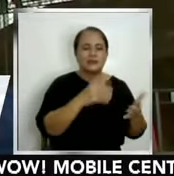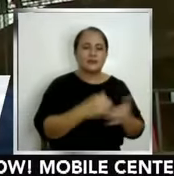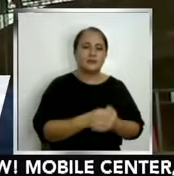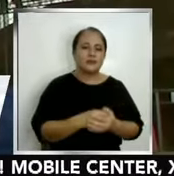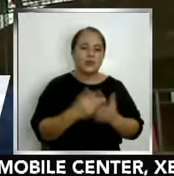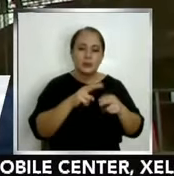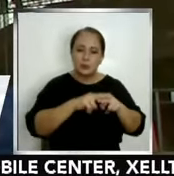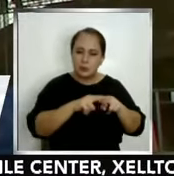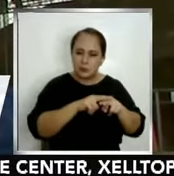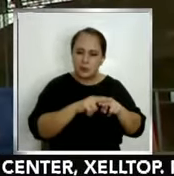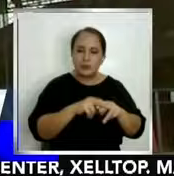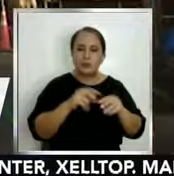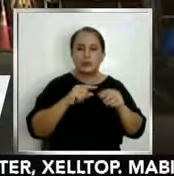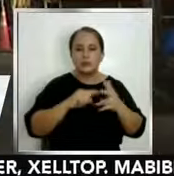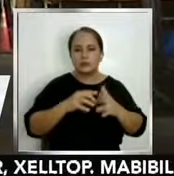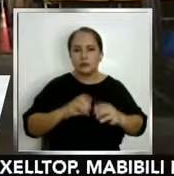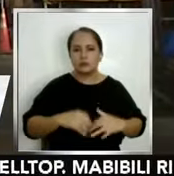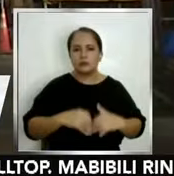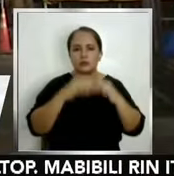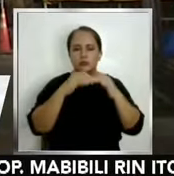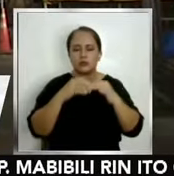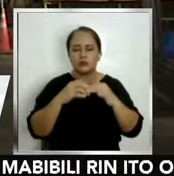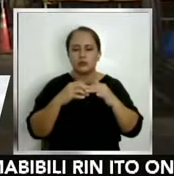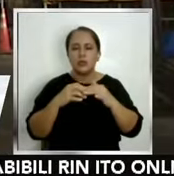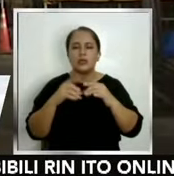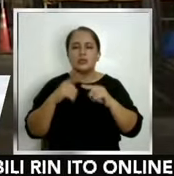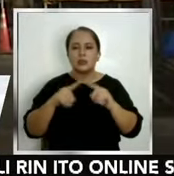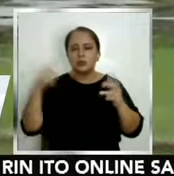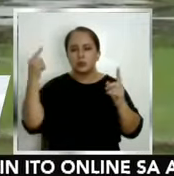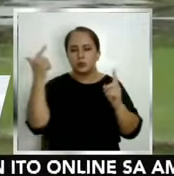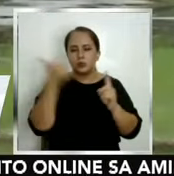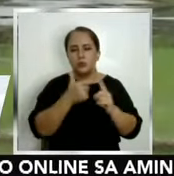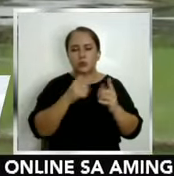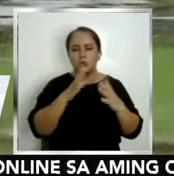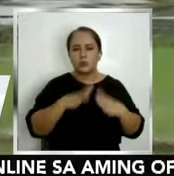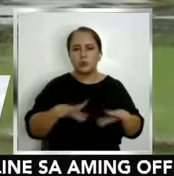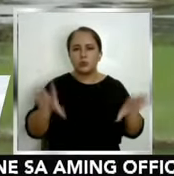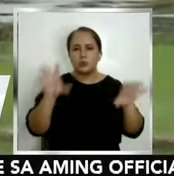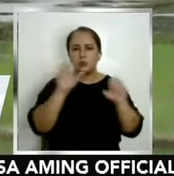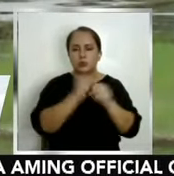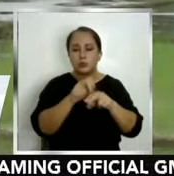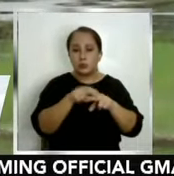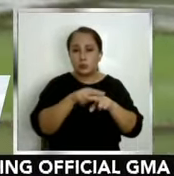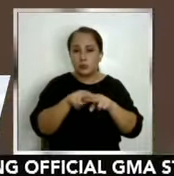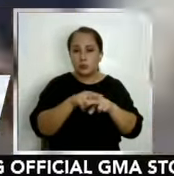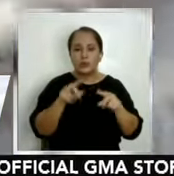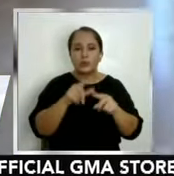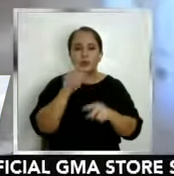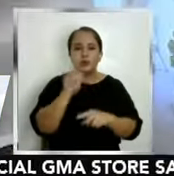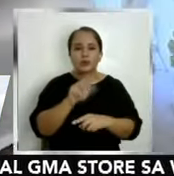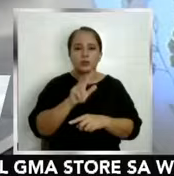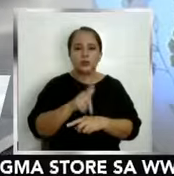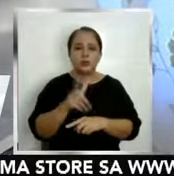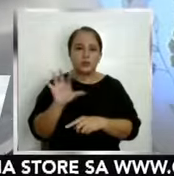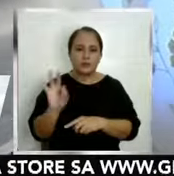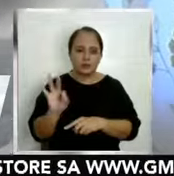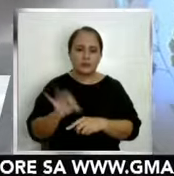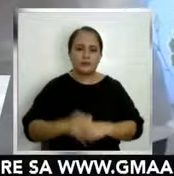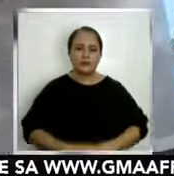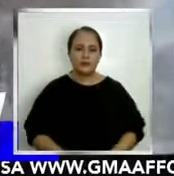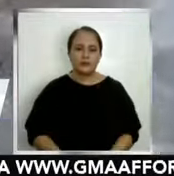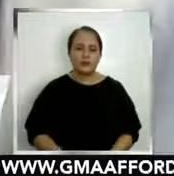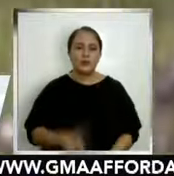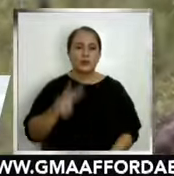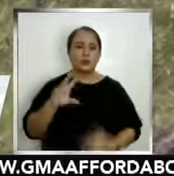ng construction ng ilang mga yugto nito at target matapos ang buong kahabaan ng railway system sa 2029. 2 kontrata ang